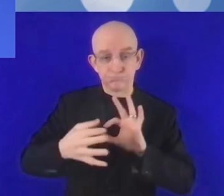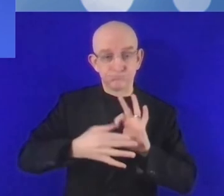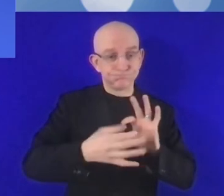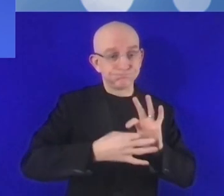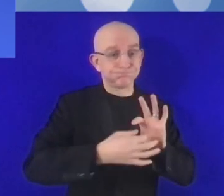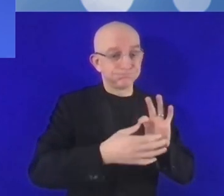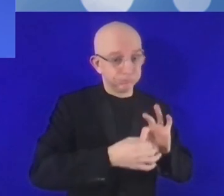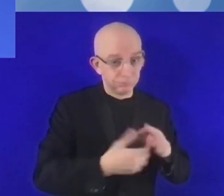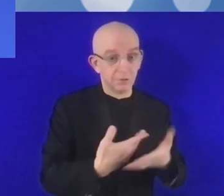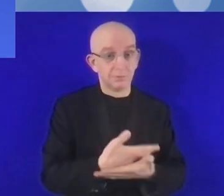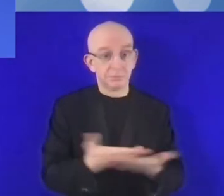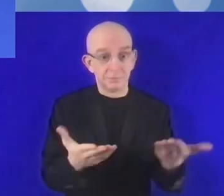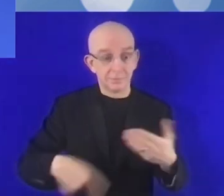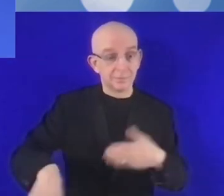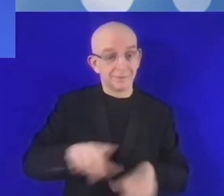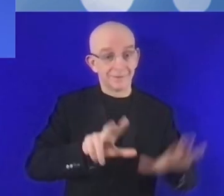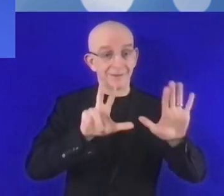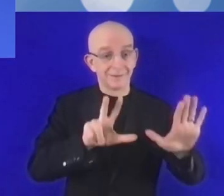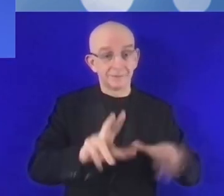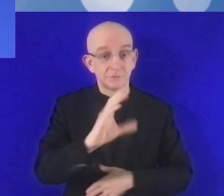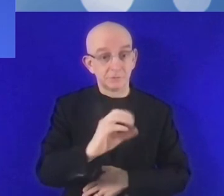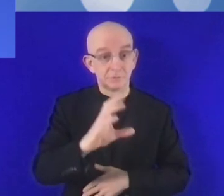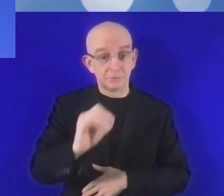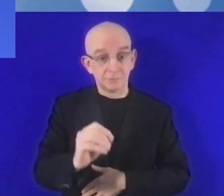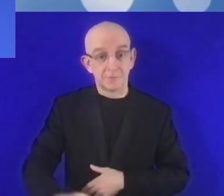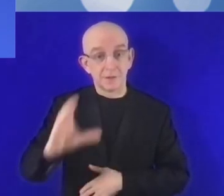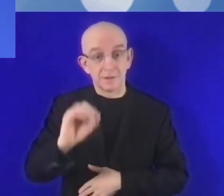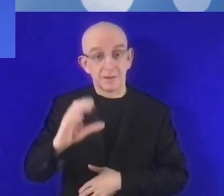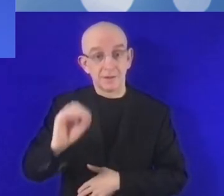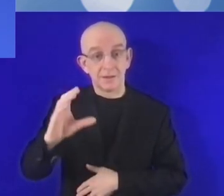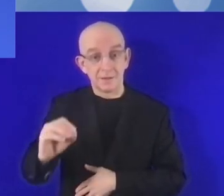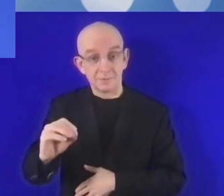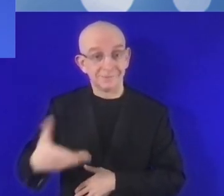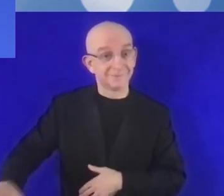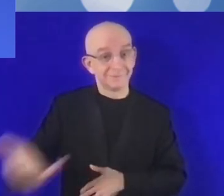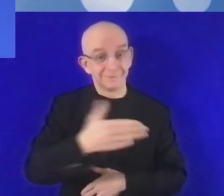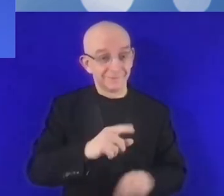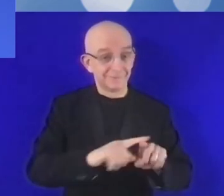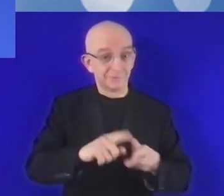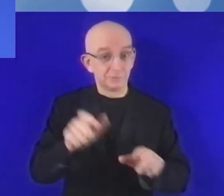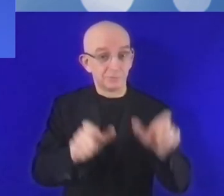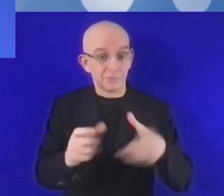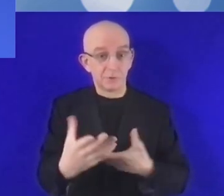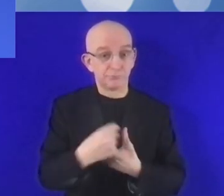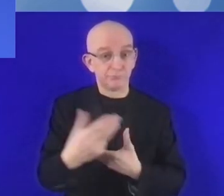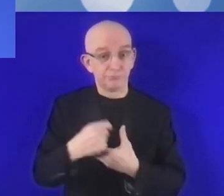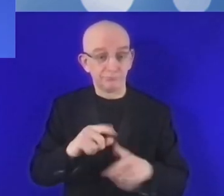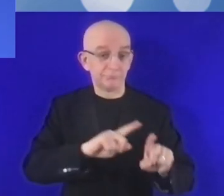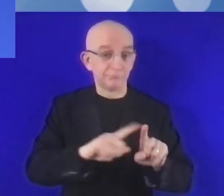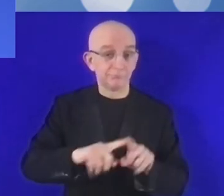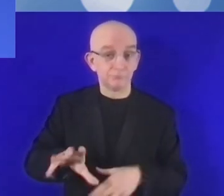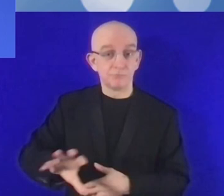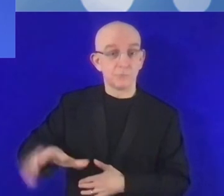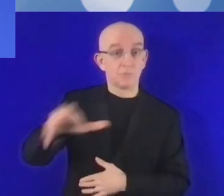стран. Нам это удалось, несмотря на многие трудности. В прошлом году полностью